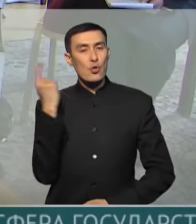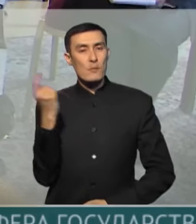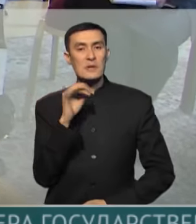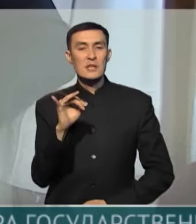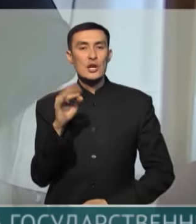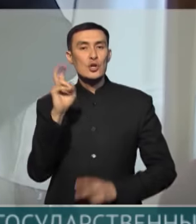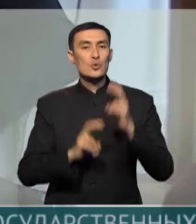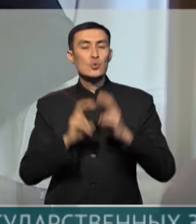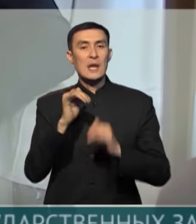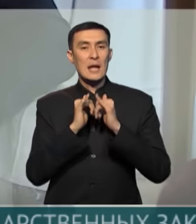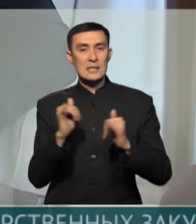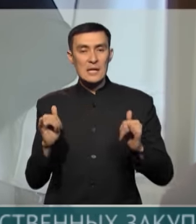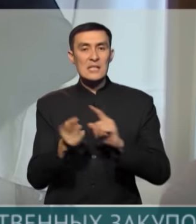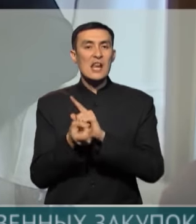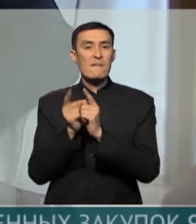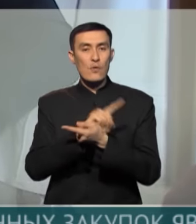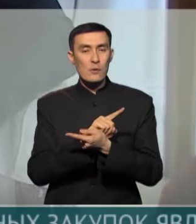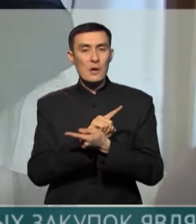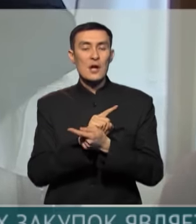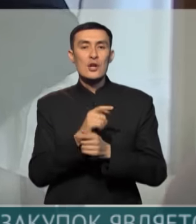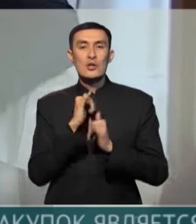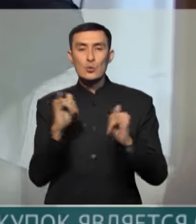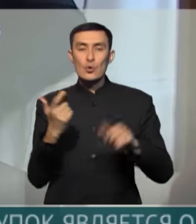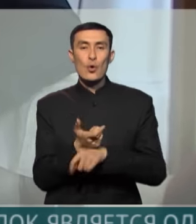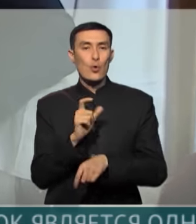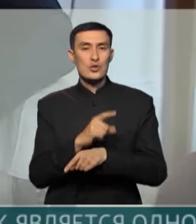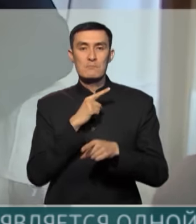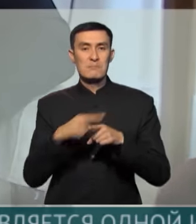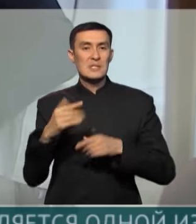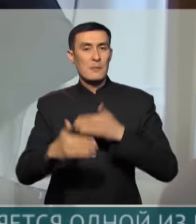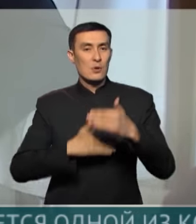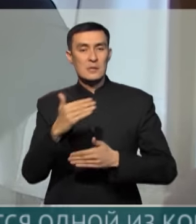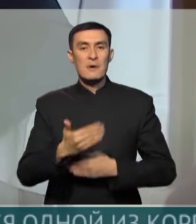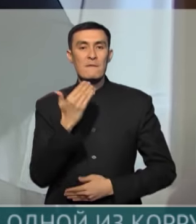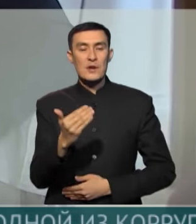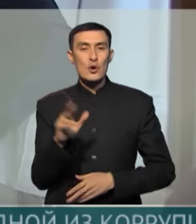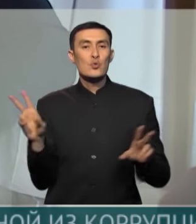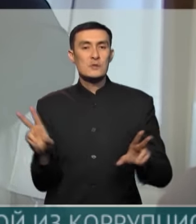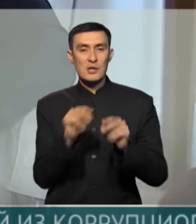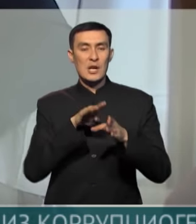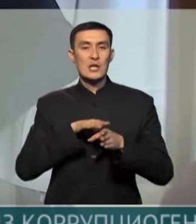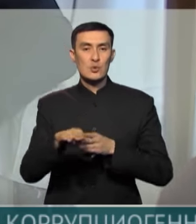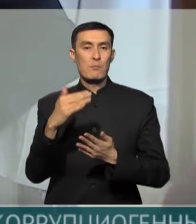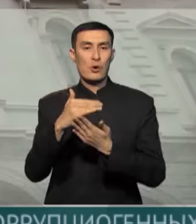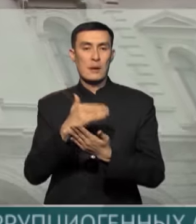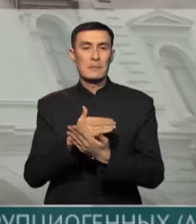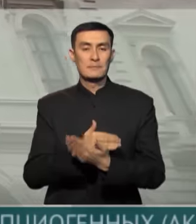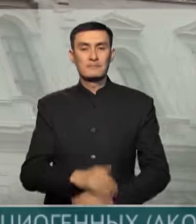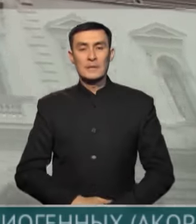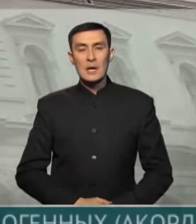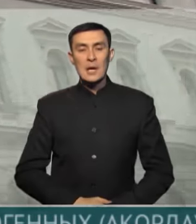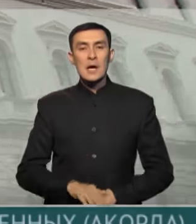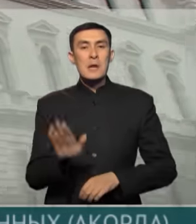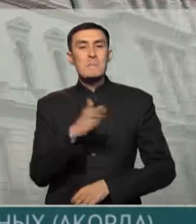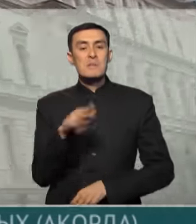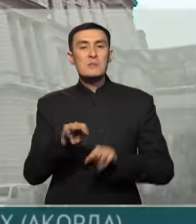и индустриализации. Реформы идут очень быстрыми шагами. Вы успешно реализуете программы.